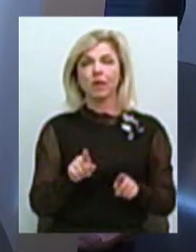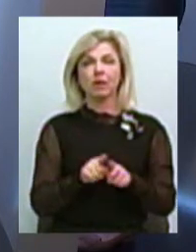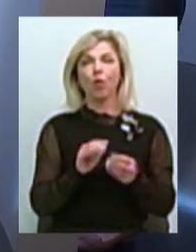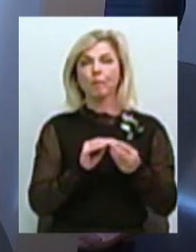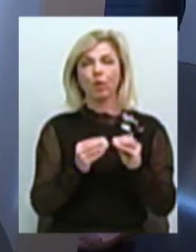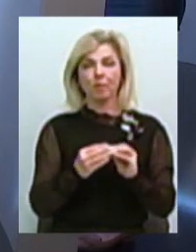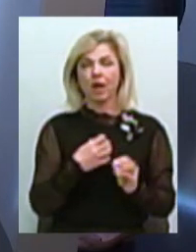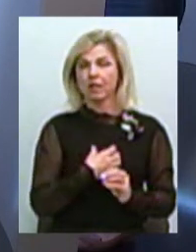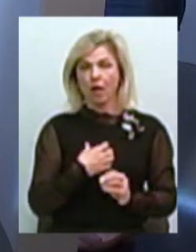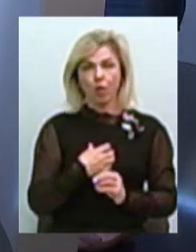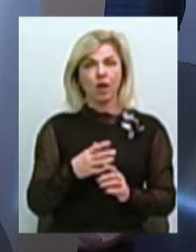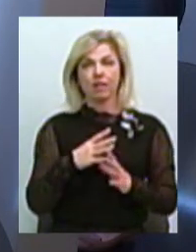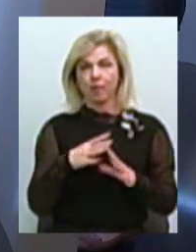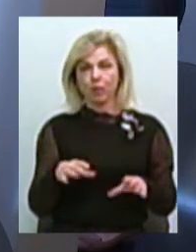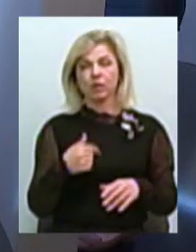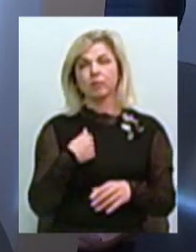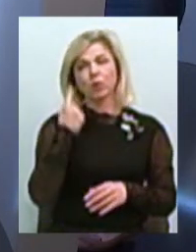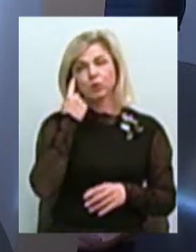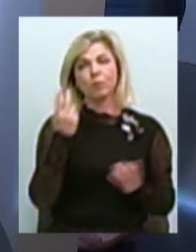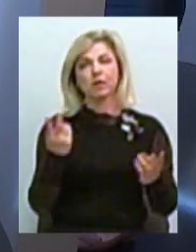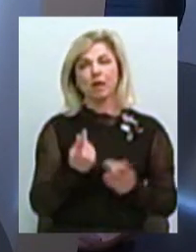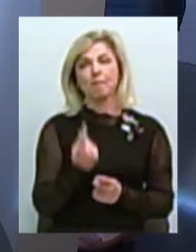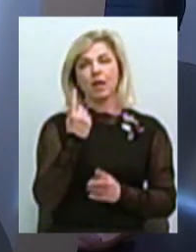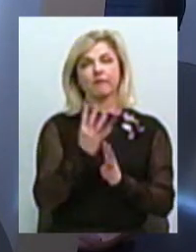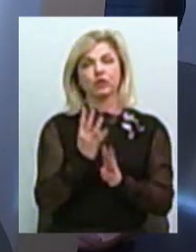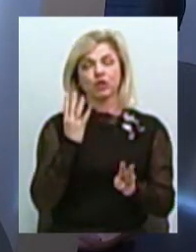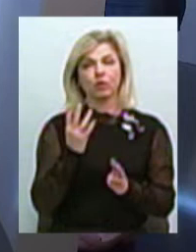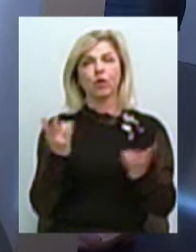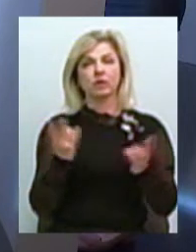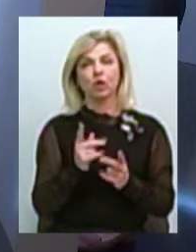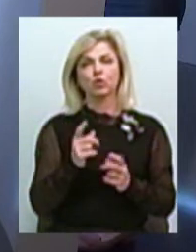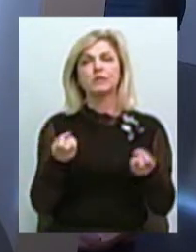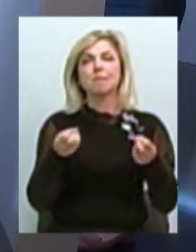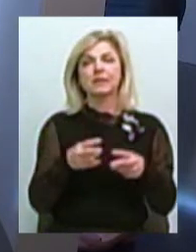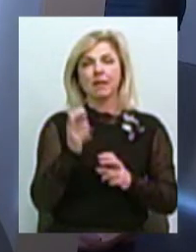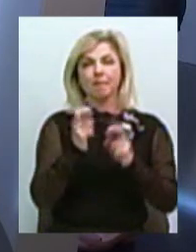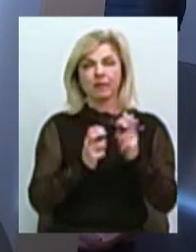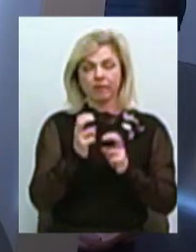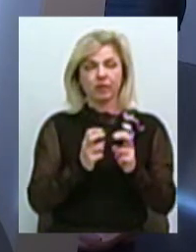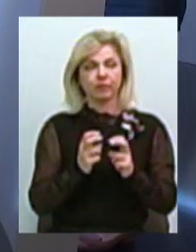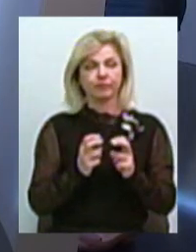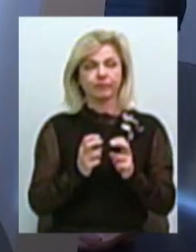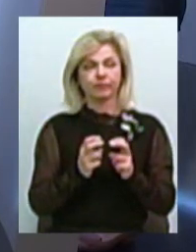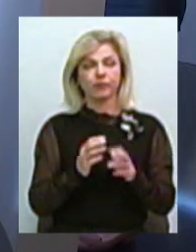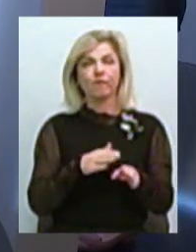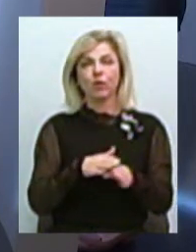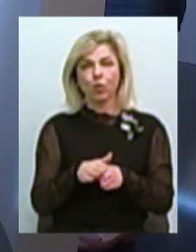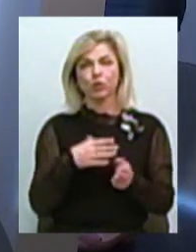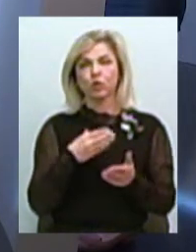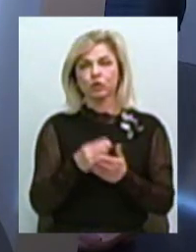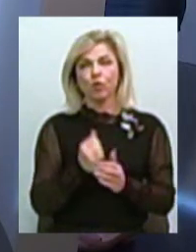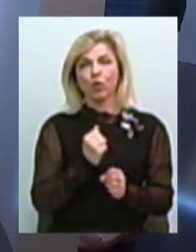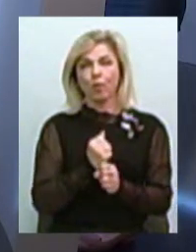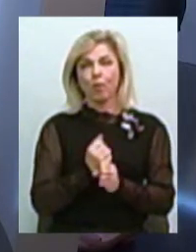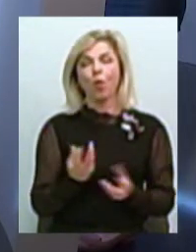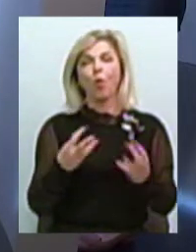проблеми нагальної, як взагалі, як такої не було, мені здається, що в першу чергу треба, щоб профільне підприємство, знову ж таки, як я вже казала, виконувало свою роботу комплексно,